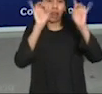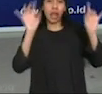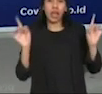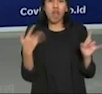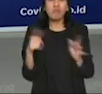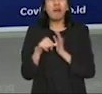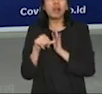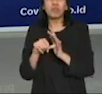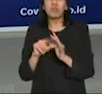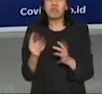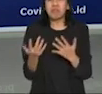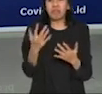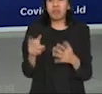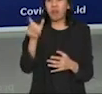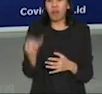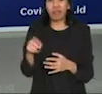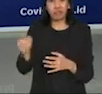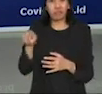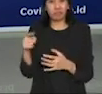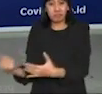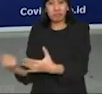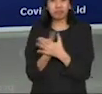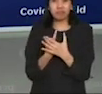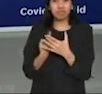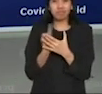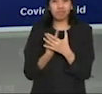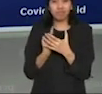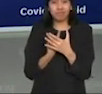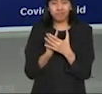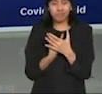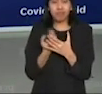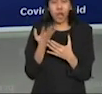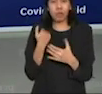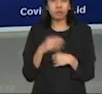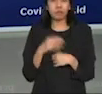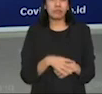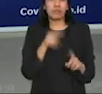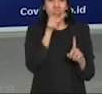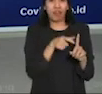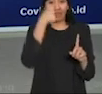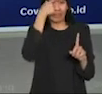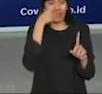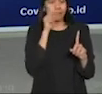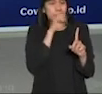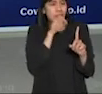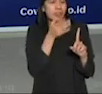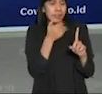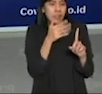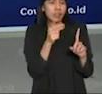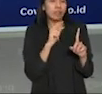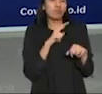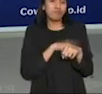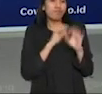Mandiri karena dugaan terhadap penyakitnya Ayo kita yakinkan bahwa mereka mendapatkan waktu